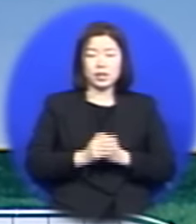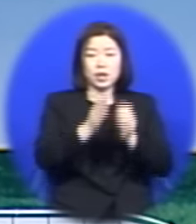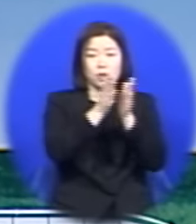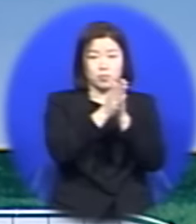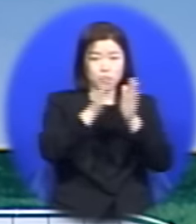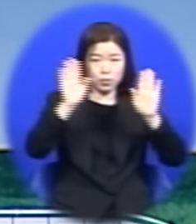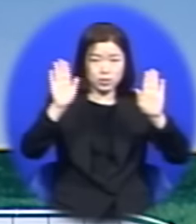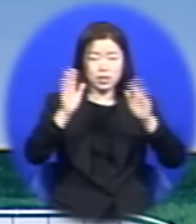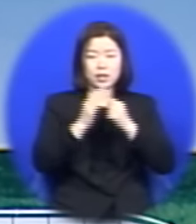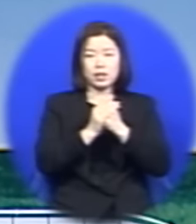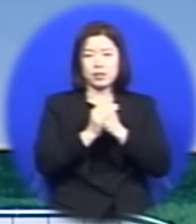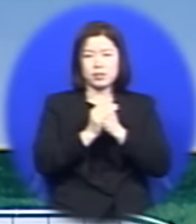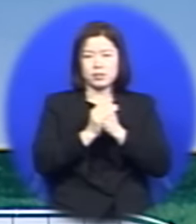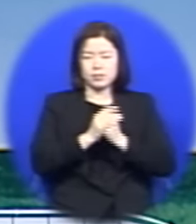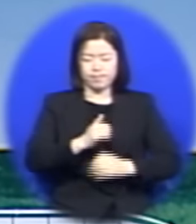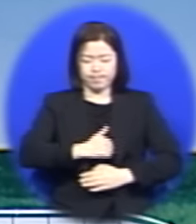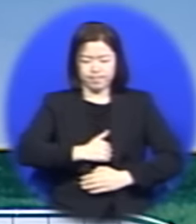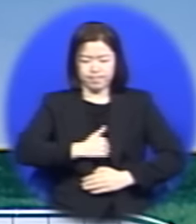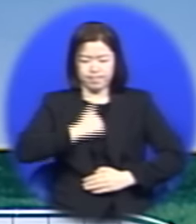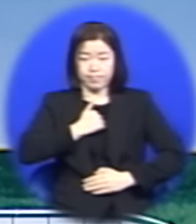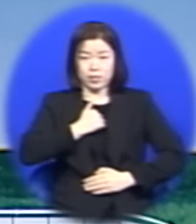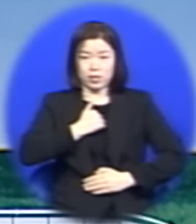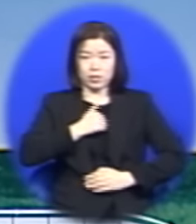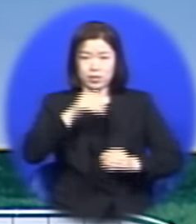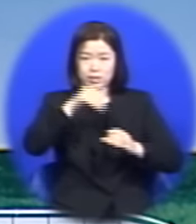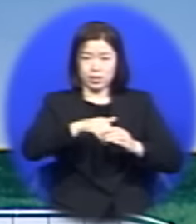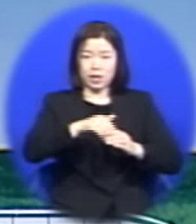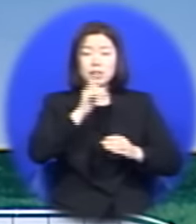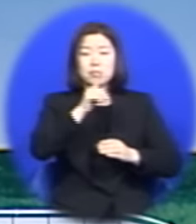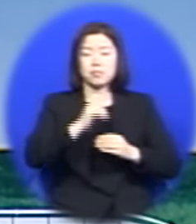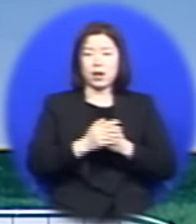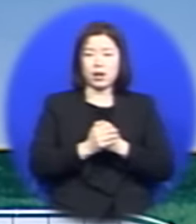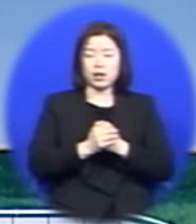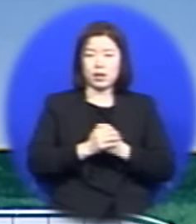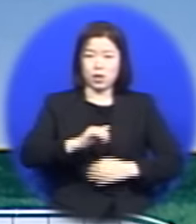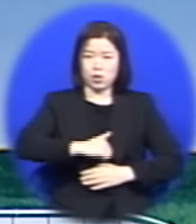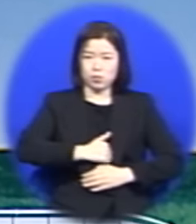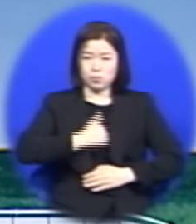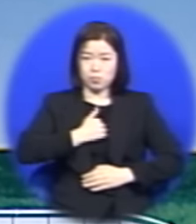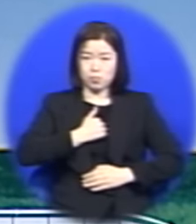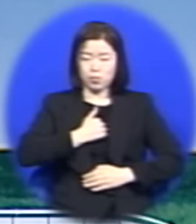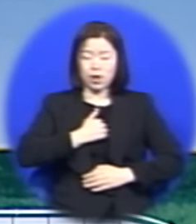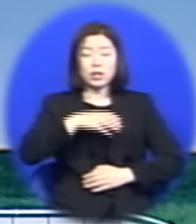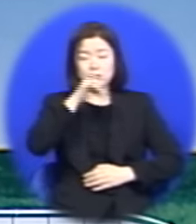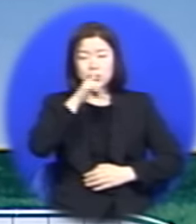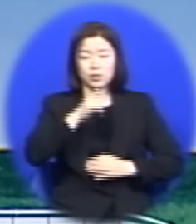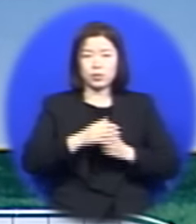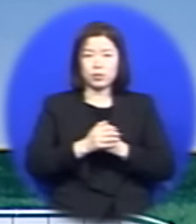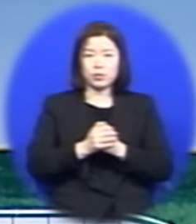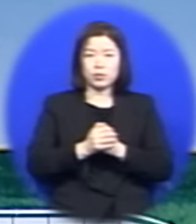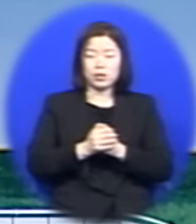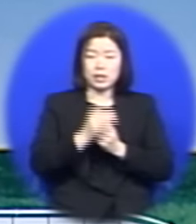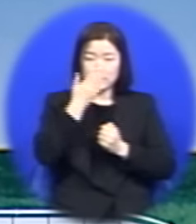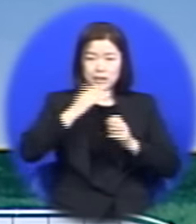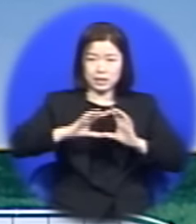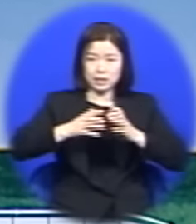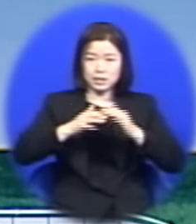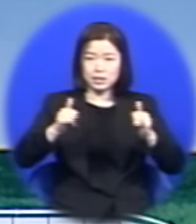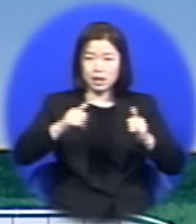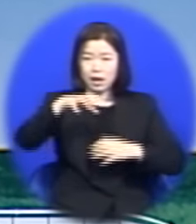모세의 노기가 서려 있는 말이에요. 모세는 화가 나 있었습니다. 지금 이스라엘 백성들